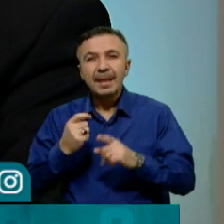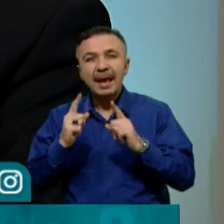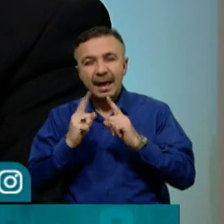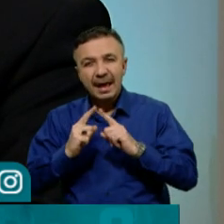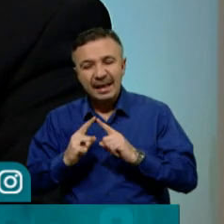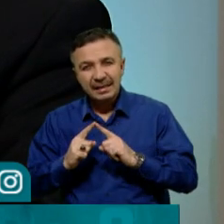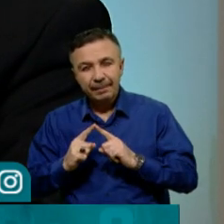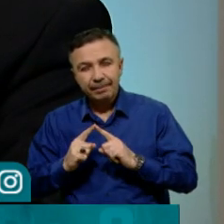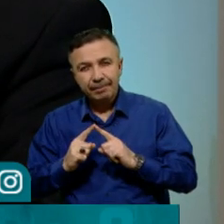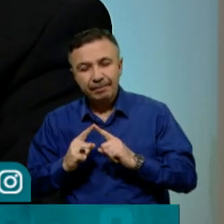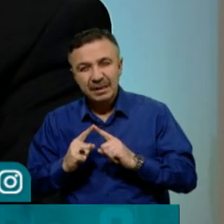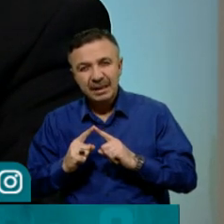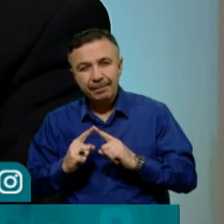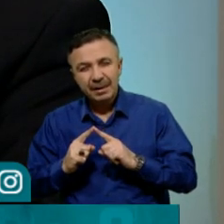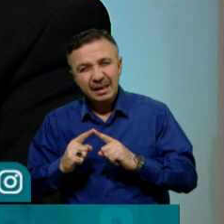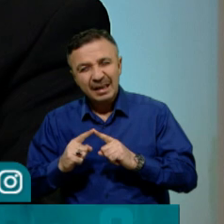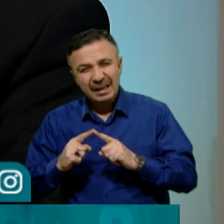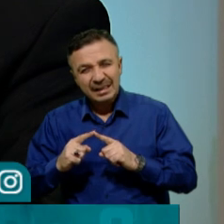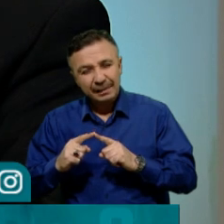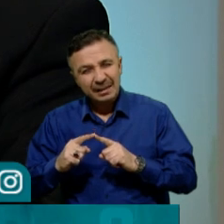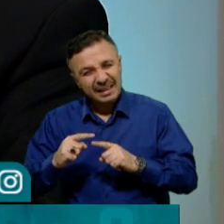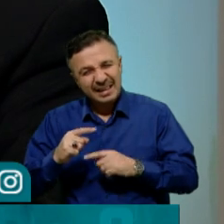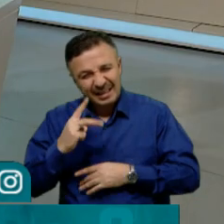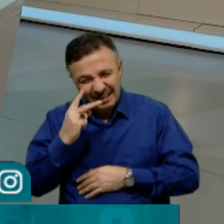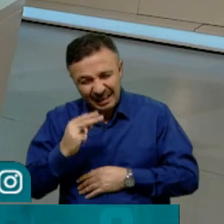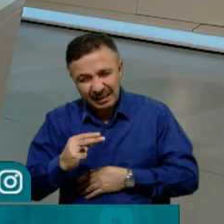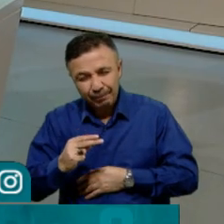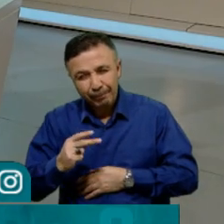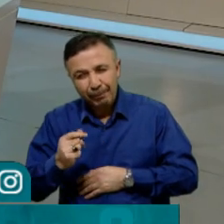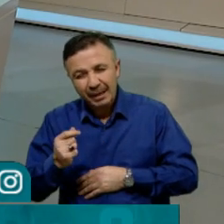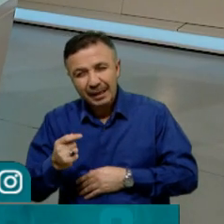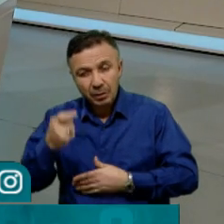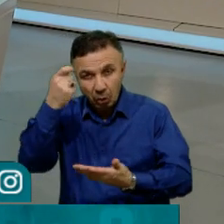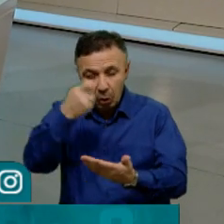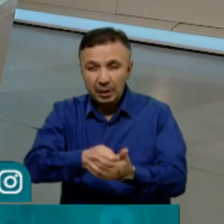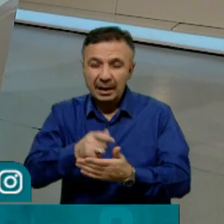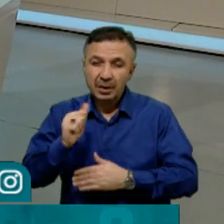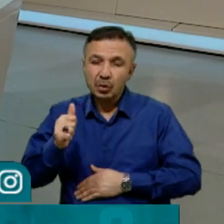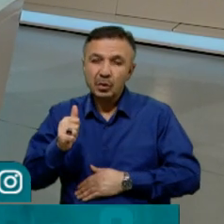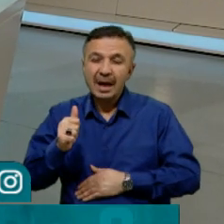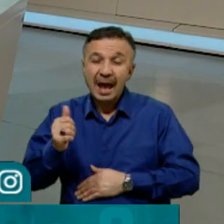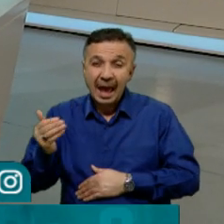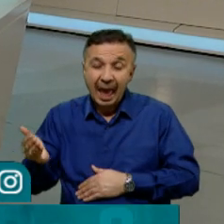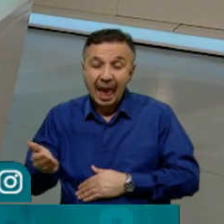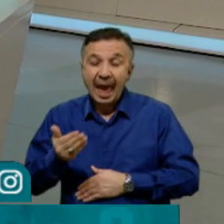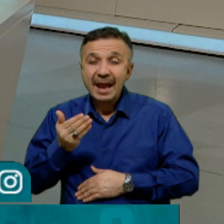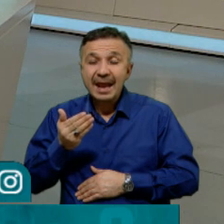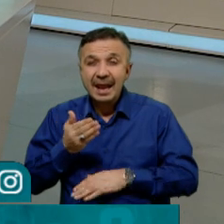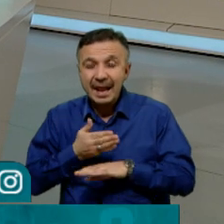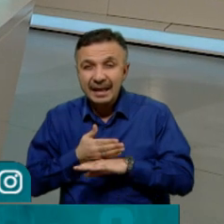kesim gününden sonra paranın ödeneceği gün bunun en geç yani onu